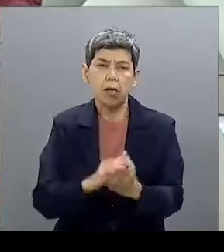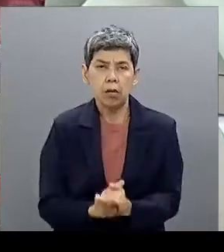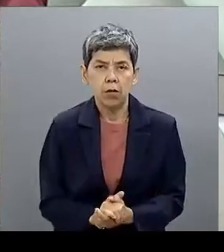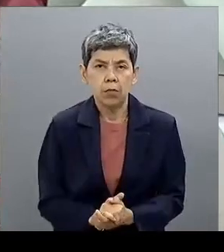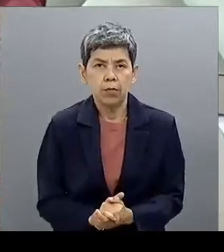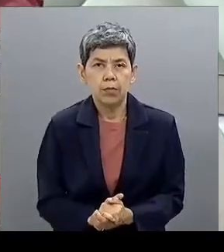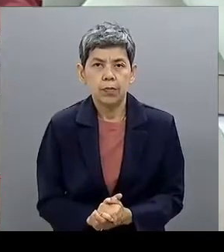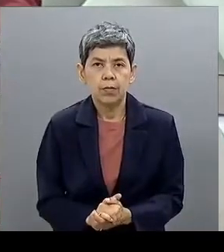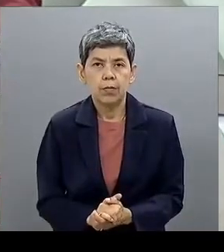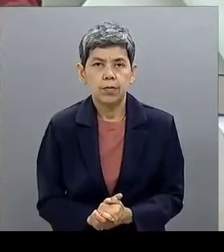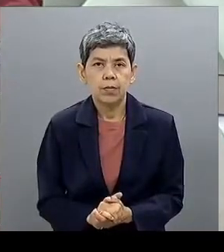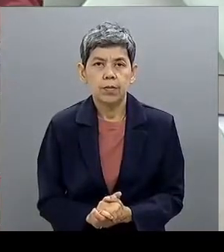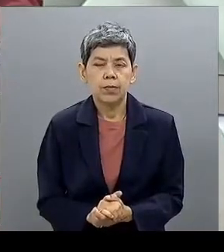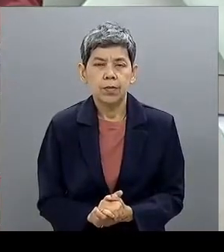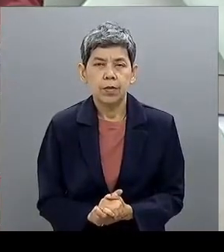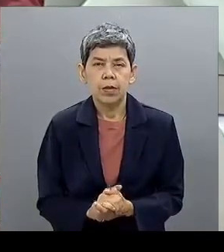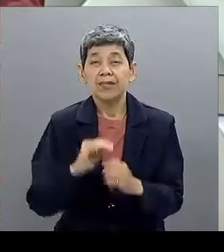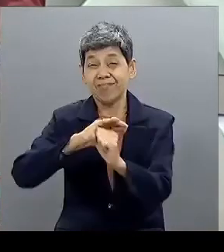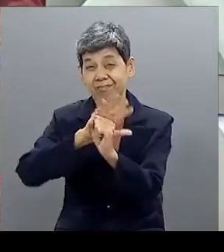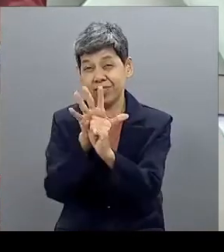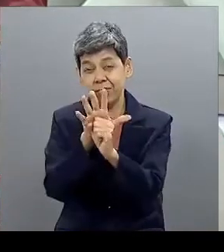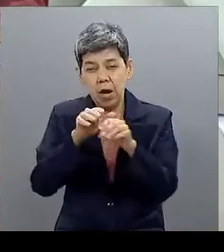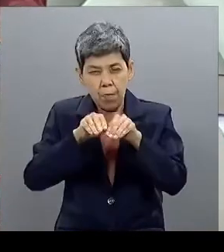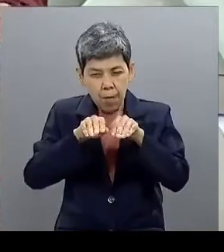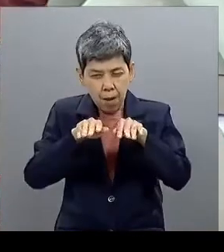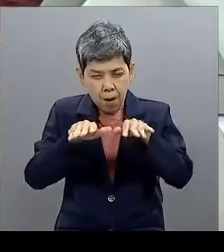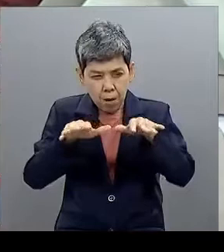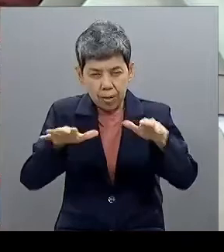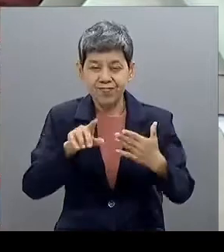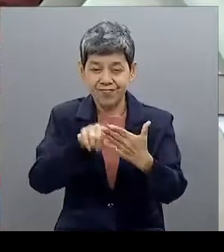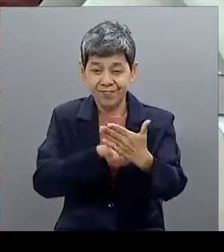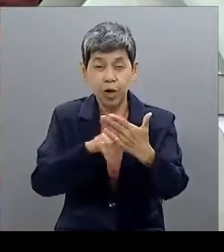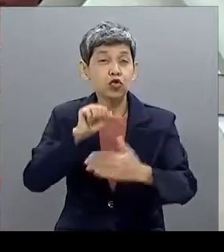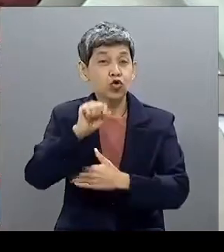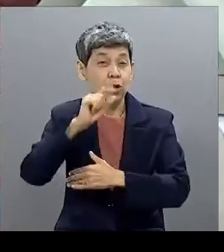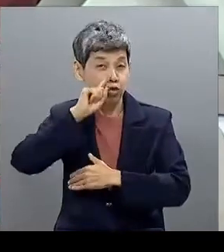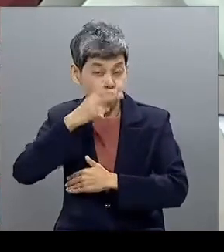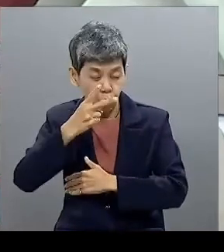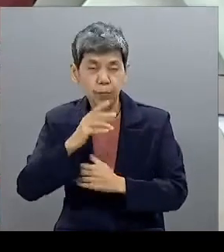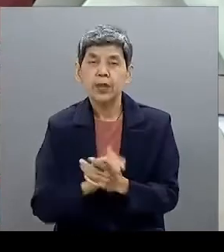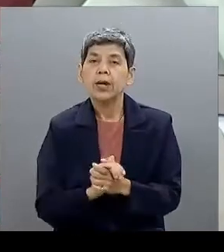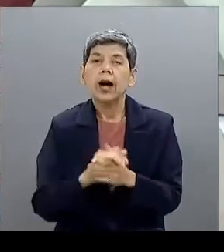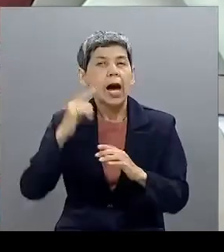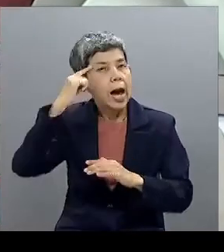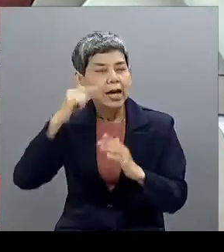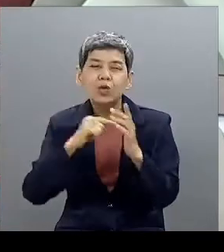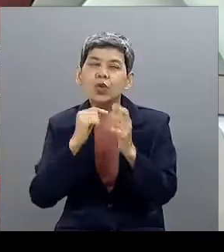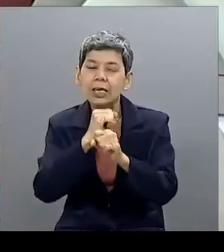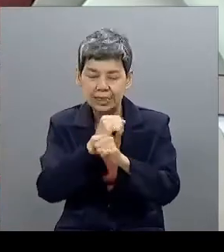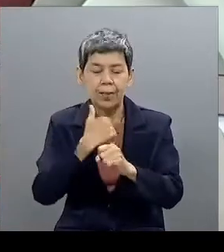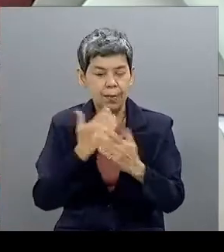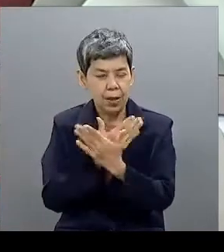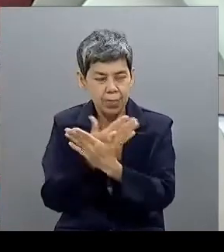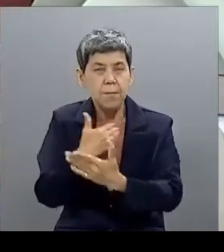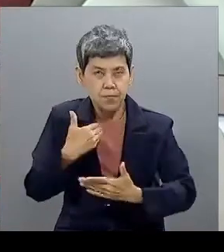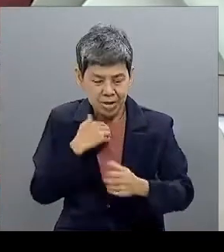ผู้ชมครับการระบาดของโรคโควิด-19 ทำให้การเลือกตั้งซ่อมส.ส.เขตเลือกตั้งที่4จังหวัดลำปางต้องมีการปรับเปลี่ยนขั้นตอนนะครับเพื่อป้องกัน